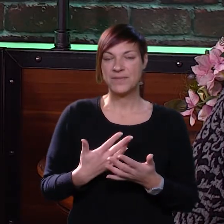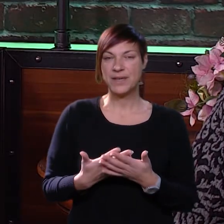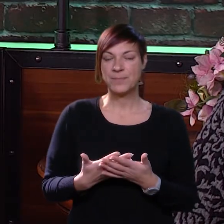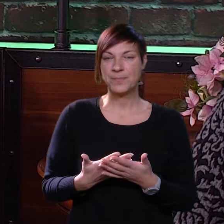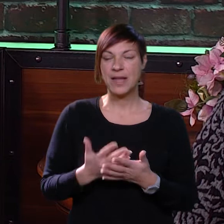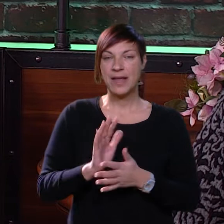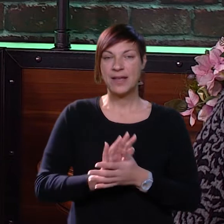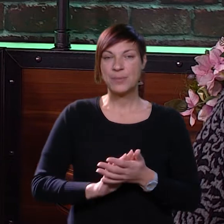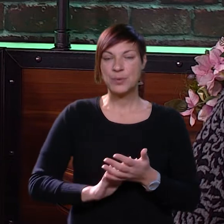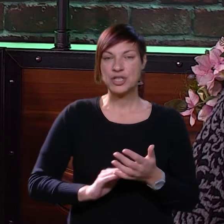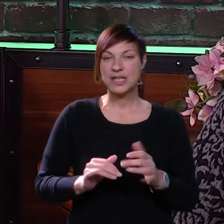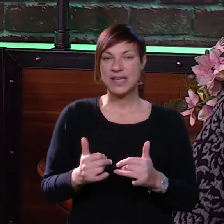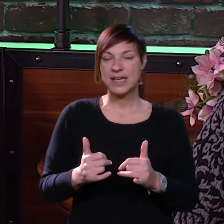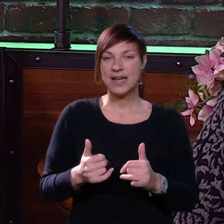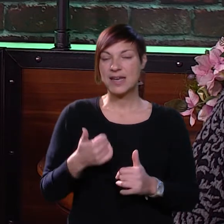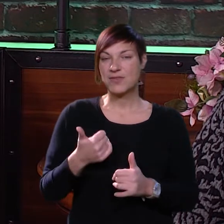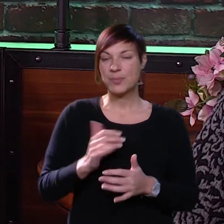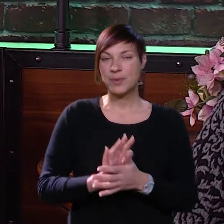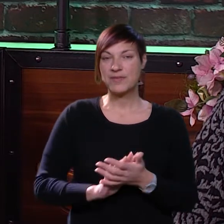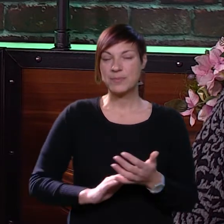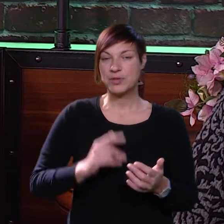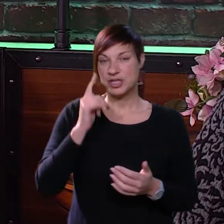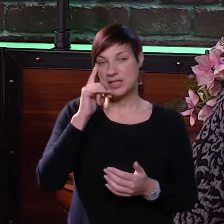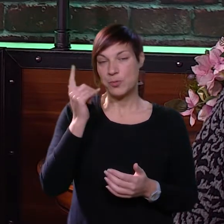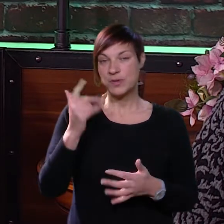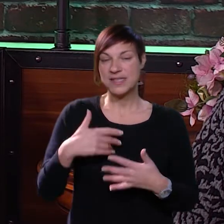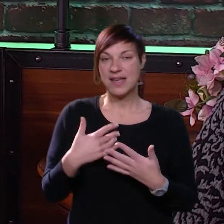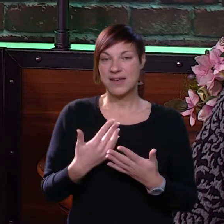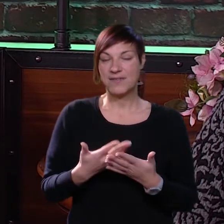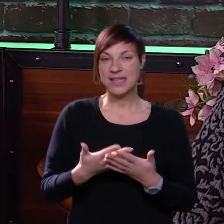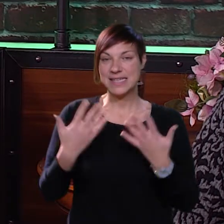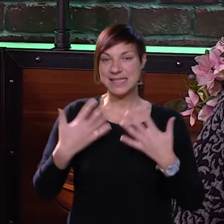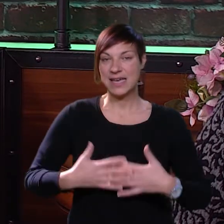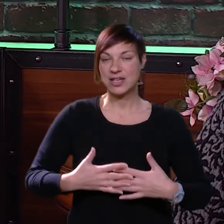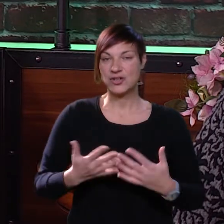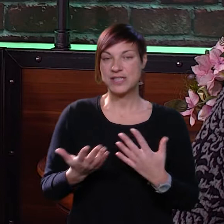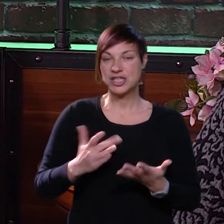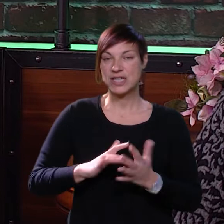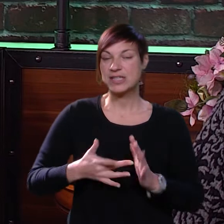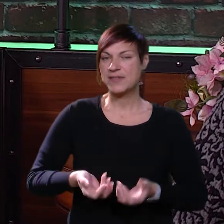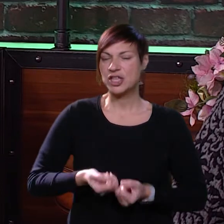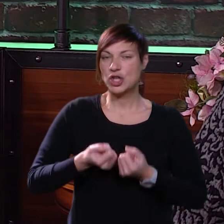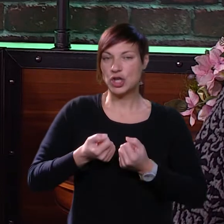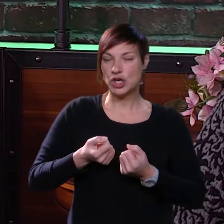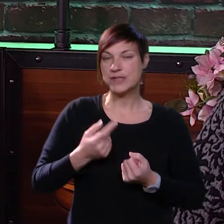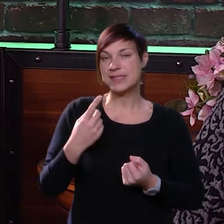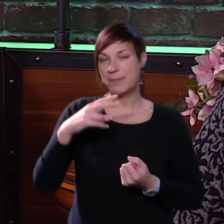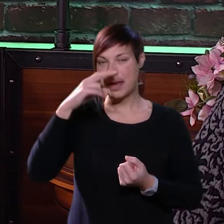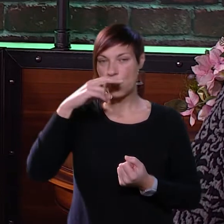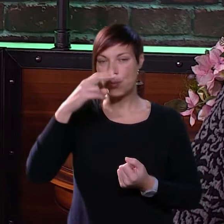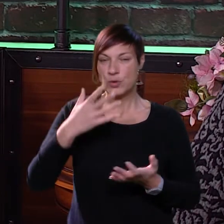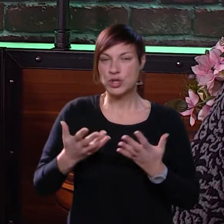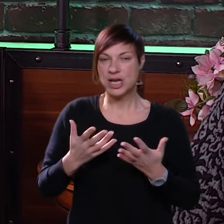taj prvi početak. Naravno, u biti prvi početak je upoznavanje sa dijagnozom, što to sve nosi sa sobom,